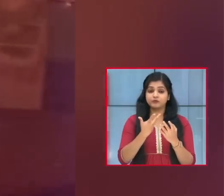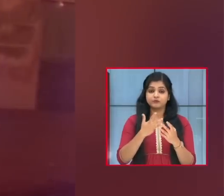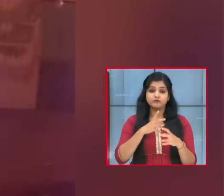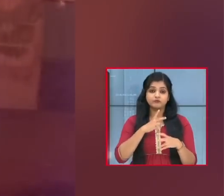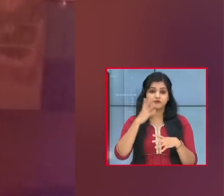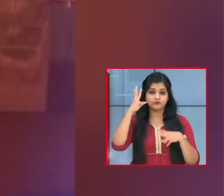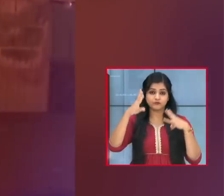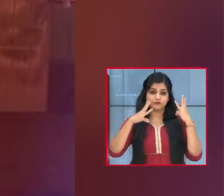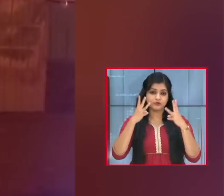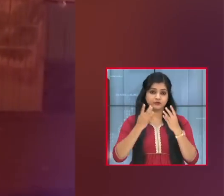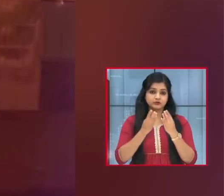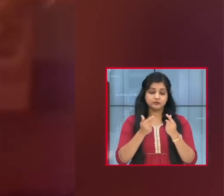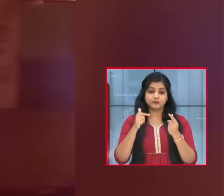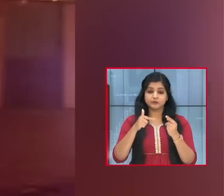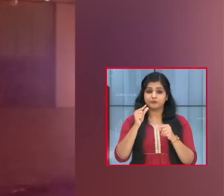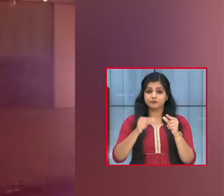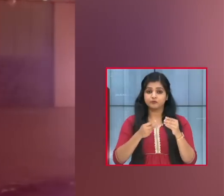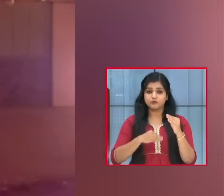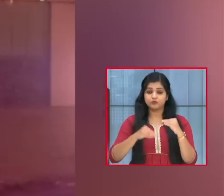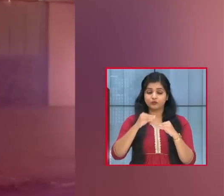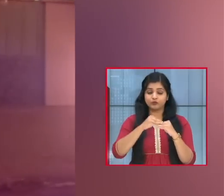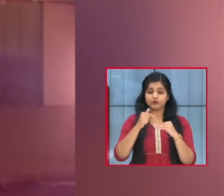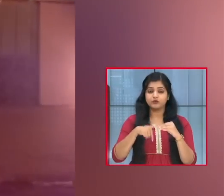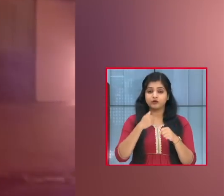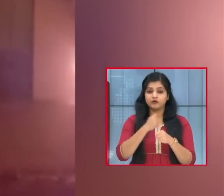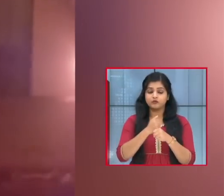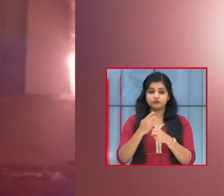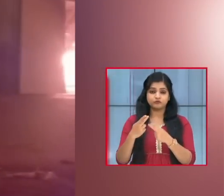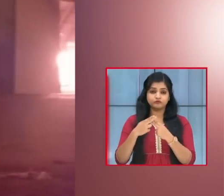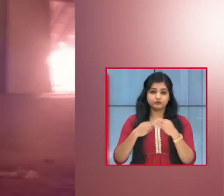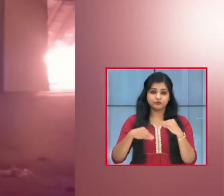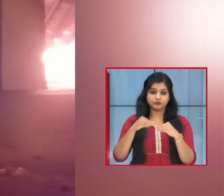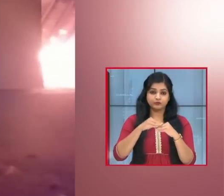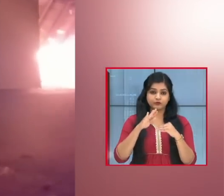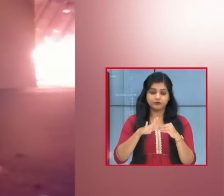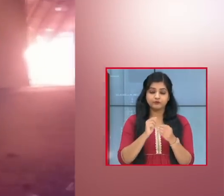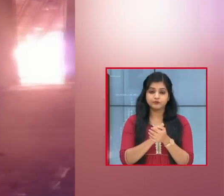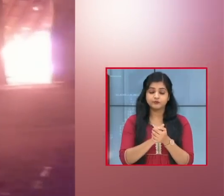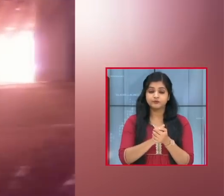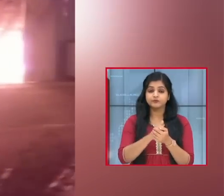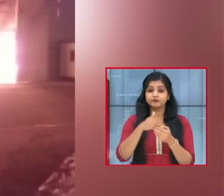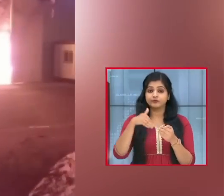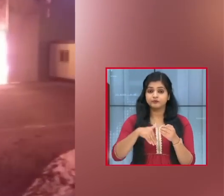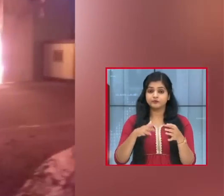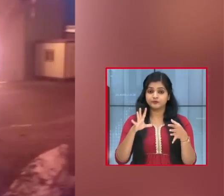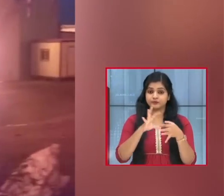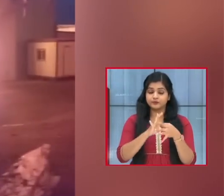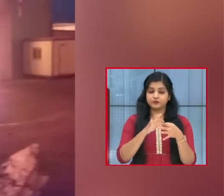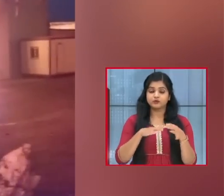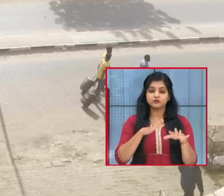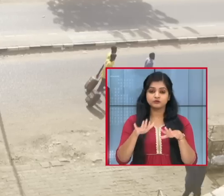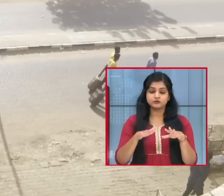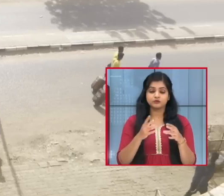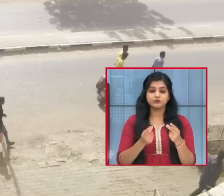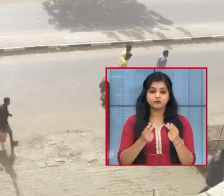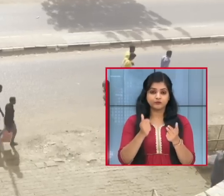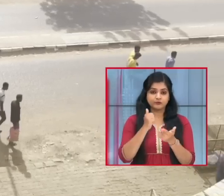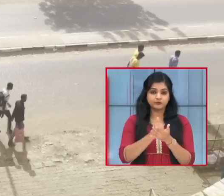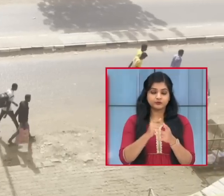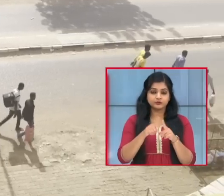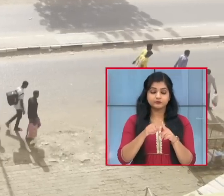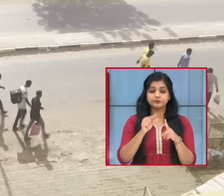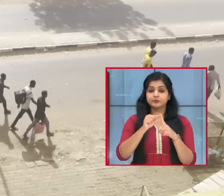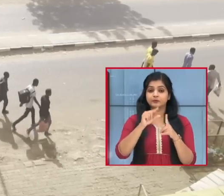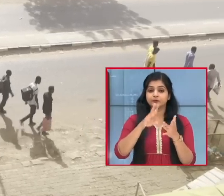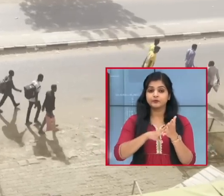കഴിഞ്ഞ കുറച്ച് ദിവസങ്ങളായിട്ട് സമ്മർദ്ദമായിട്ട് മാറുന്നുണ്ട്. ഇങ്ങനെയുള്ള ഒരു സാഹചര്യത്തിലാണ് ഇതുമായി ബന്ധപ്പെട്ടിട്ടുള്ള നടപടികൾ